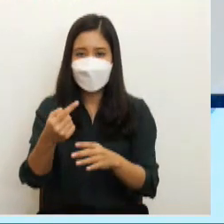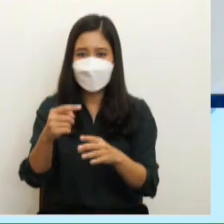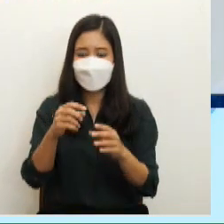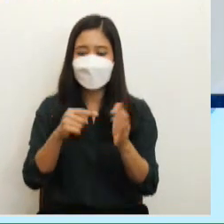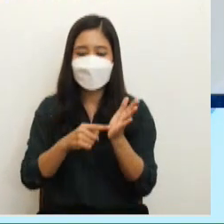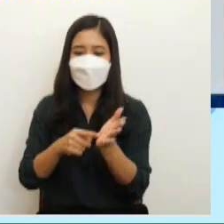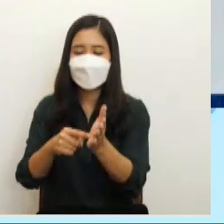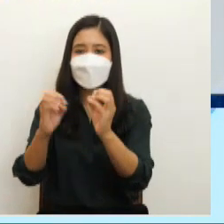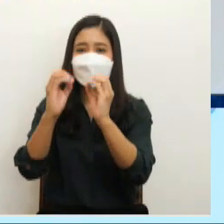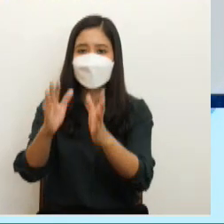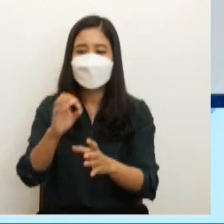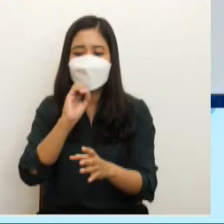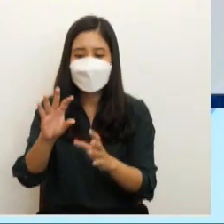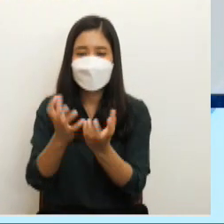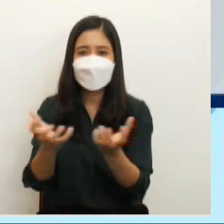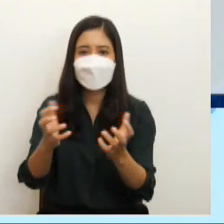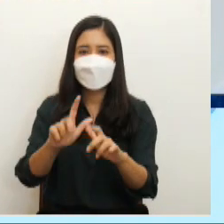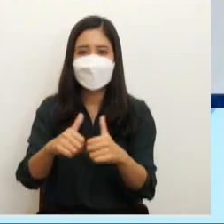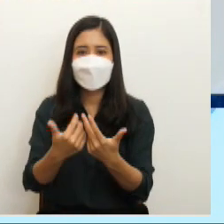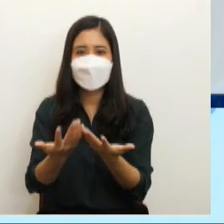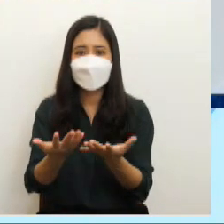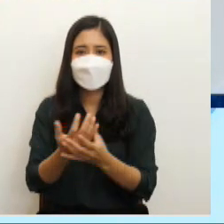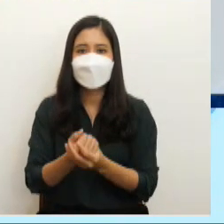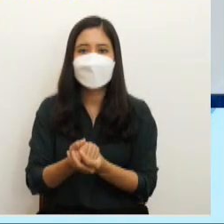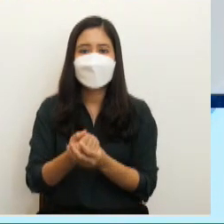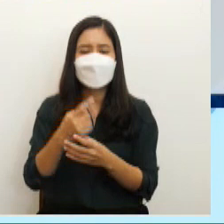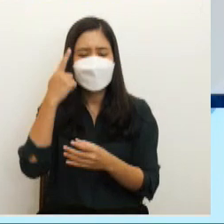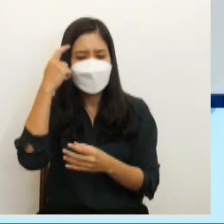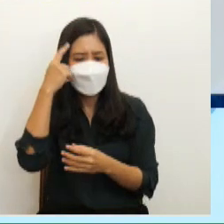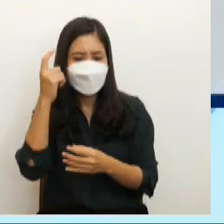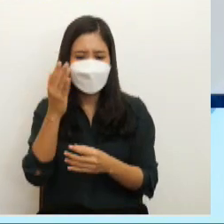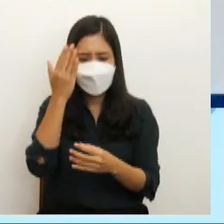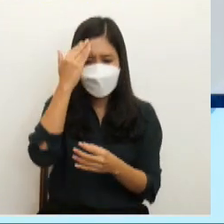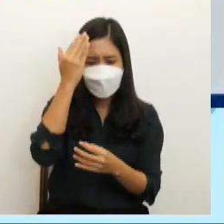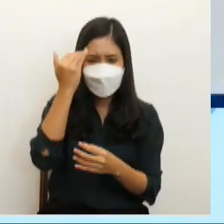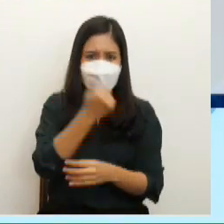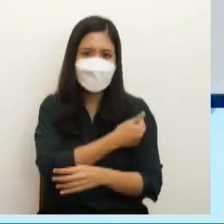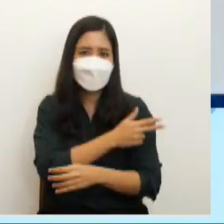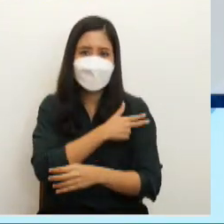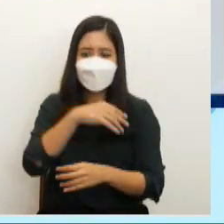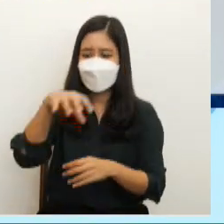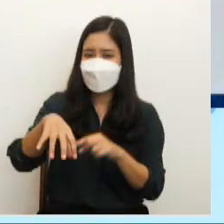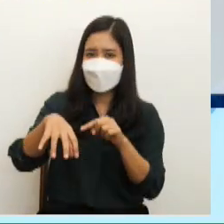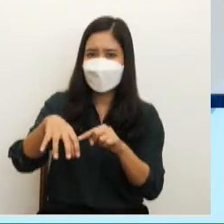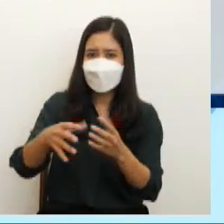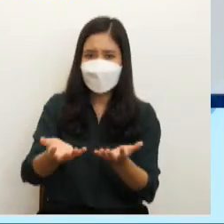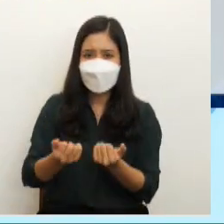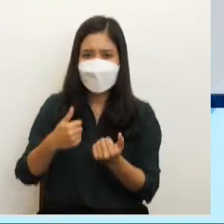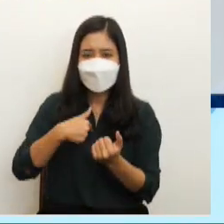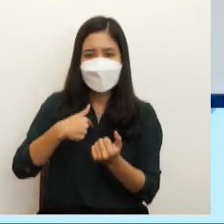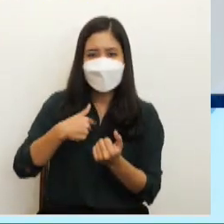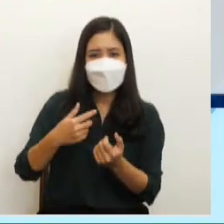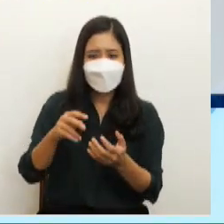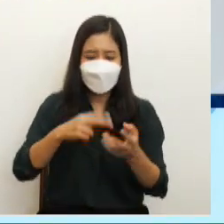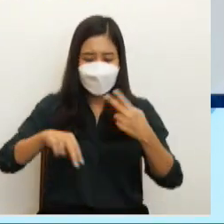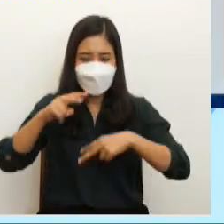นั้นๆทราบนะครับทีนี้นะครับหลายท่านก็อาจจะสงสัยว่าแล้วกรณีใดบ้างที่เราจะต้องยื่นเรื่องในเรื่องของการเยียวยาน